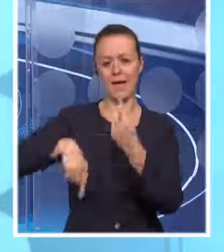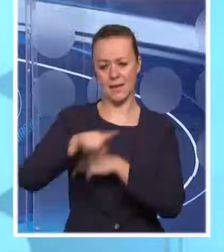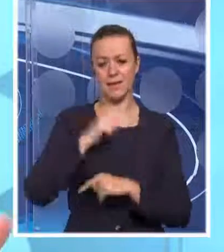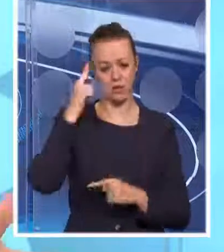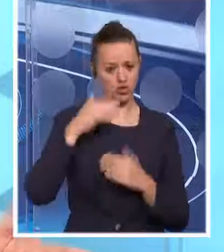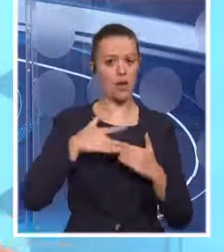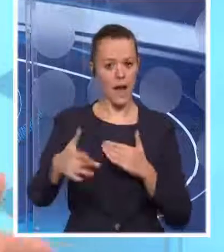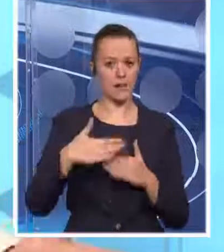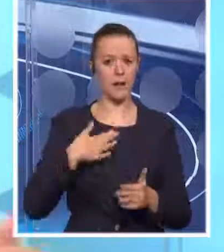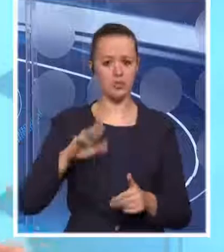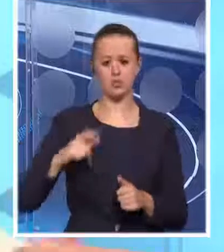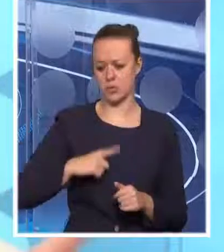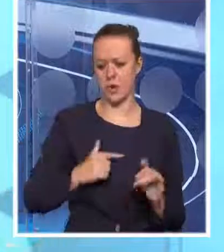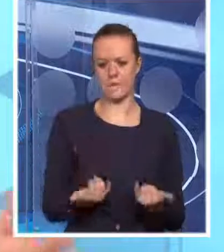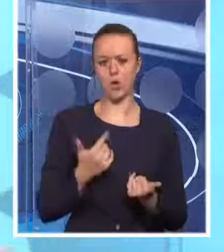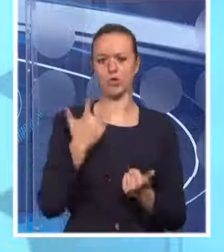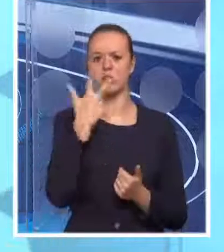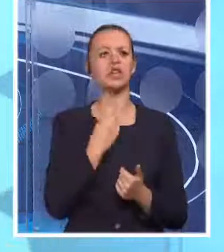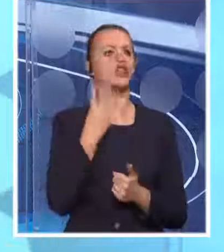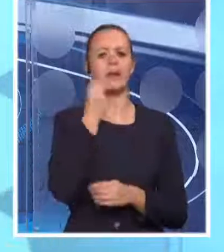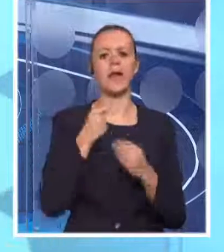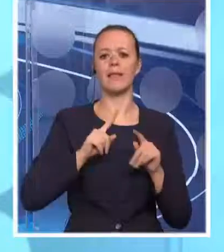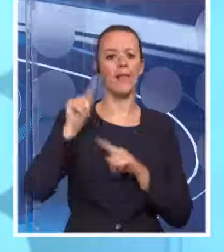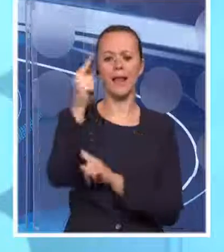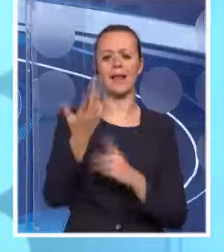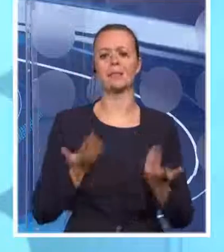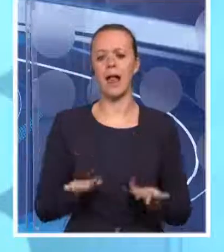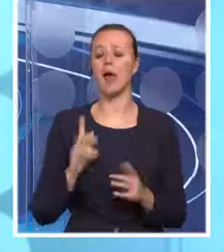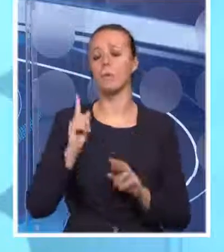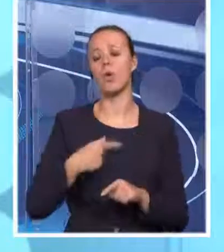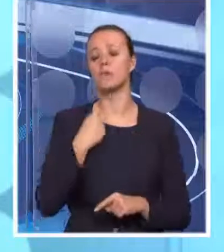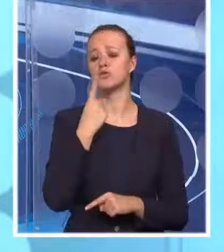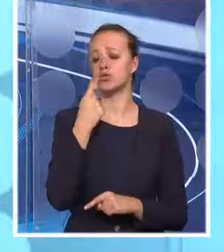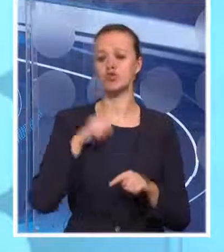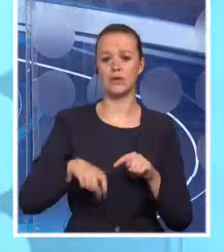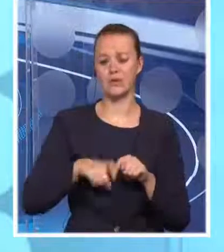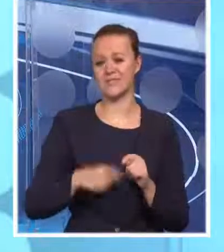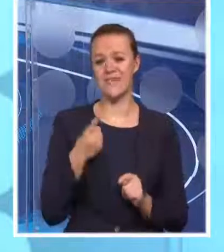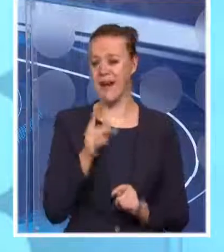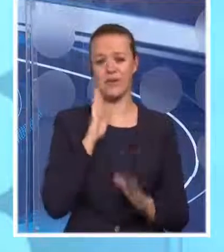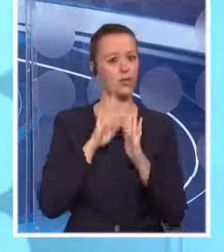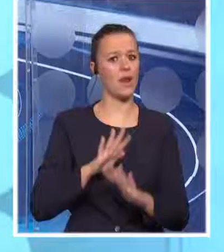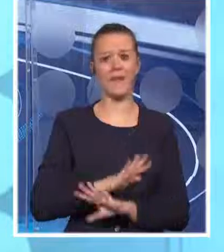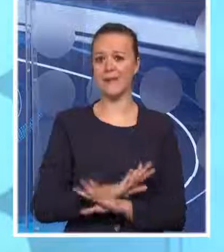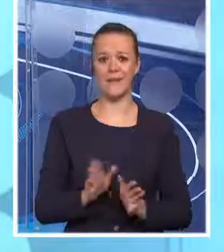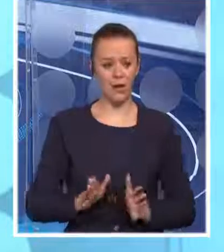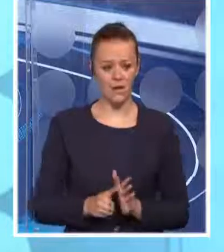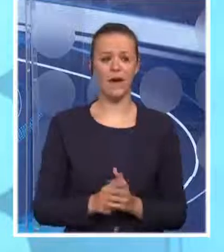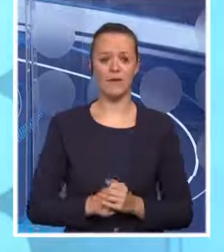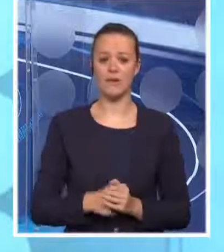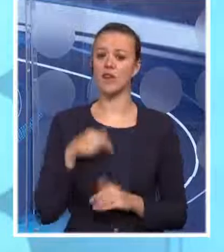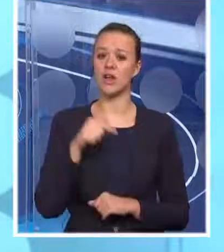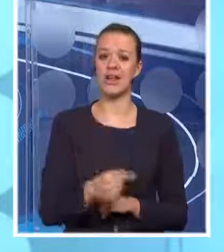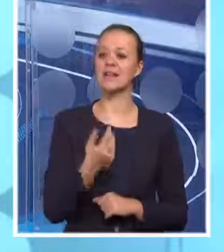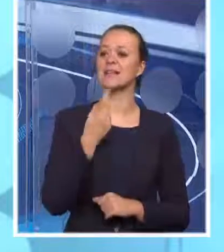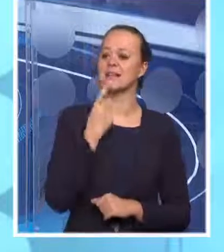dana možemo da očekujemo. Tu, 3-4 dana, nije to tako daleko. A moram da kažem vam još jednu stvar, koja je neverovatna. To je da će srpski